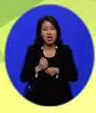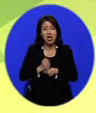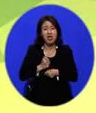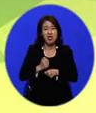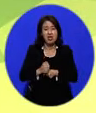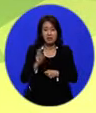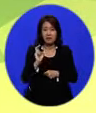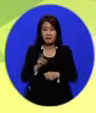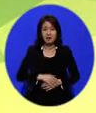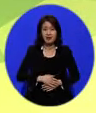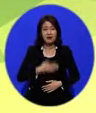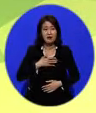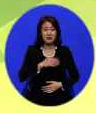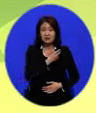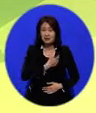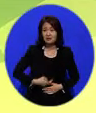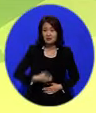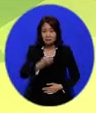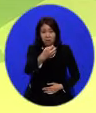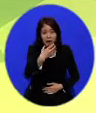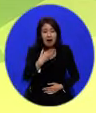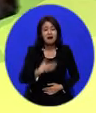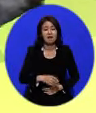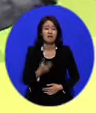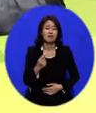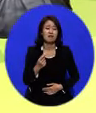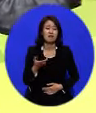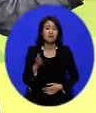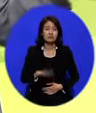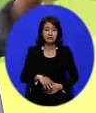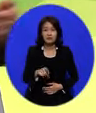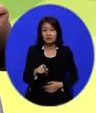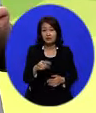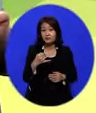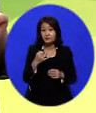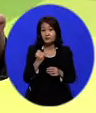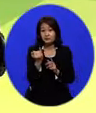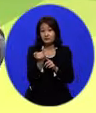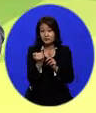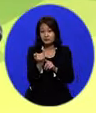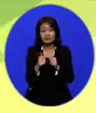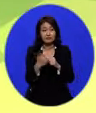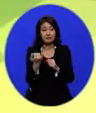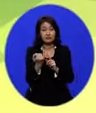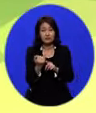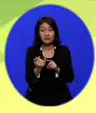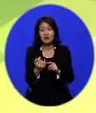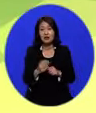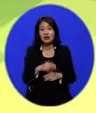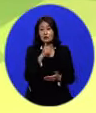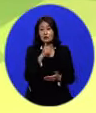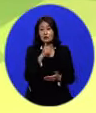난감하겠어요. 앞에서 제자가 그렇게 얘기하는데. 그런데 이 친구하고 제가 죄 없는 자만 씨를 뿌려라